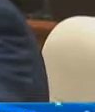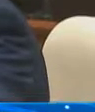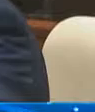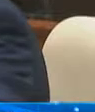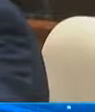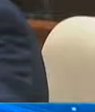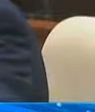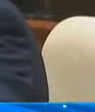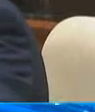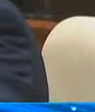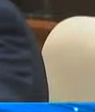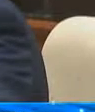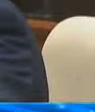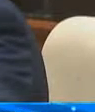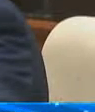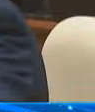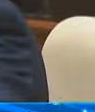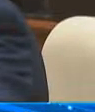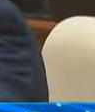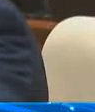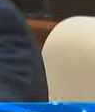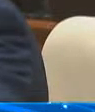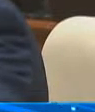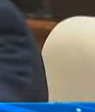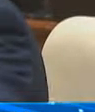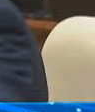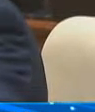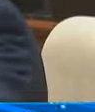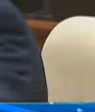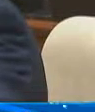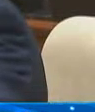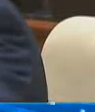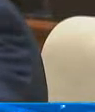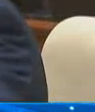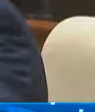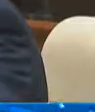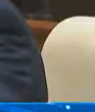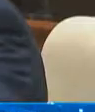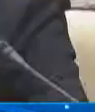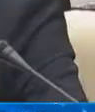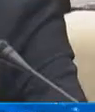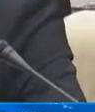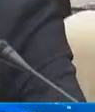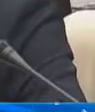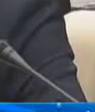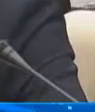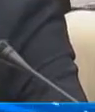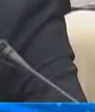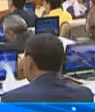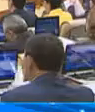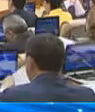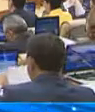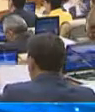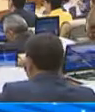беруші өзі аудиторлық компанияны таңдайды. Болашақта бұл міндетті сақтандыру компанияларының атқарған дұрыс болады. Не